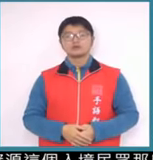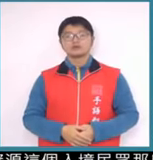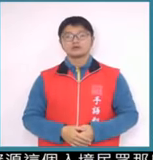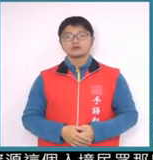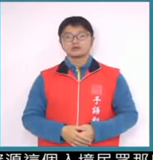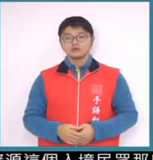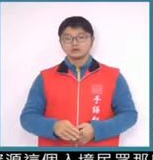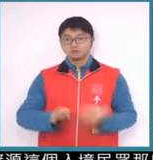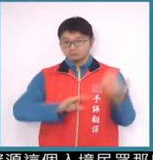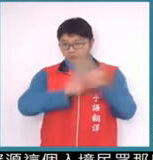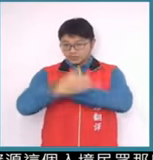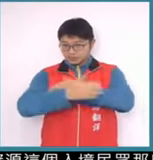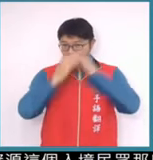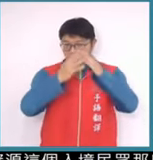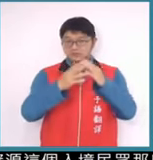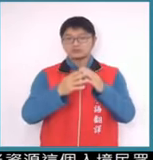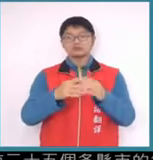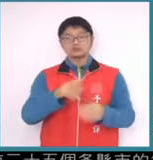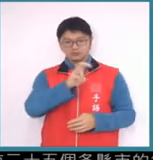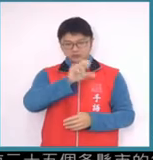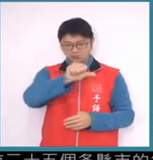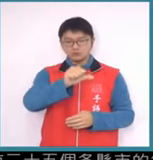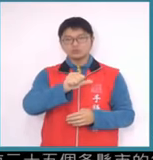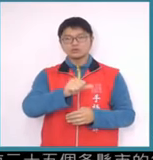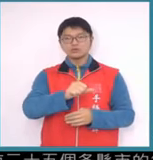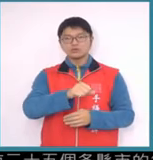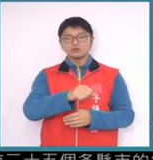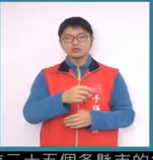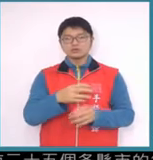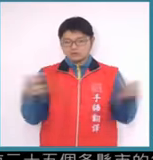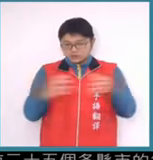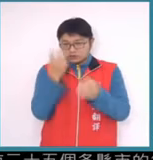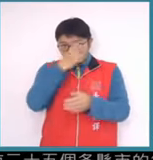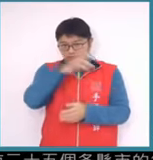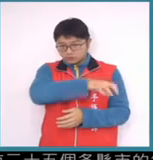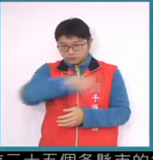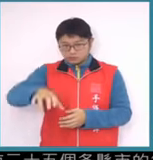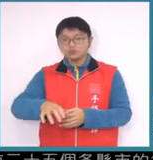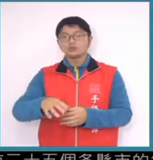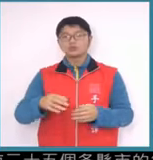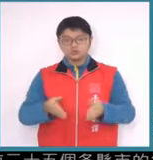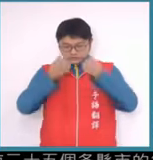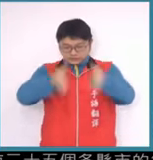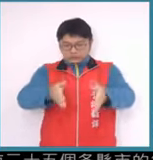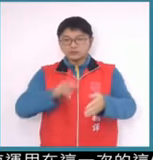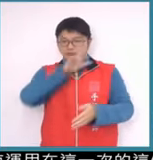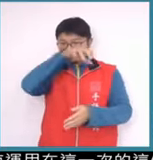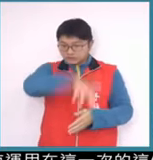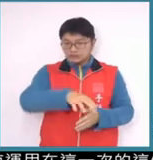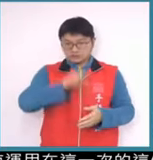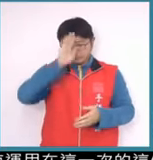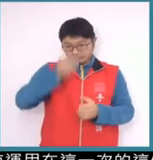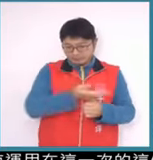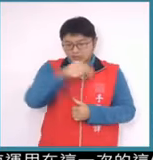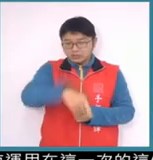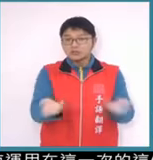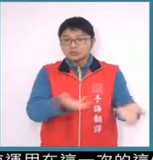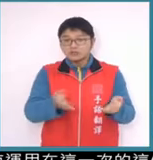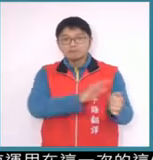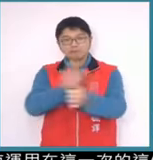集中检疫所，那有运用在这一次的这个机场群聚感染事件，我们大概有将